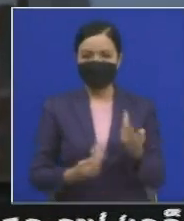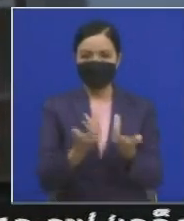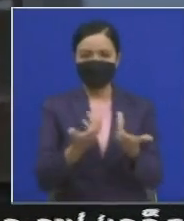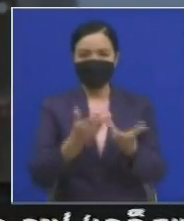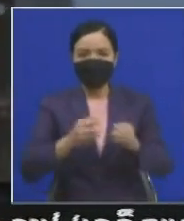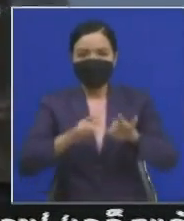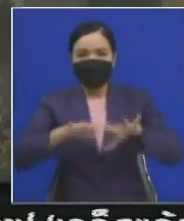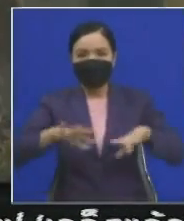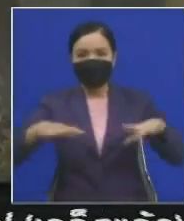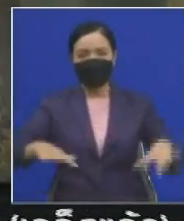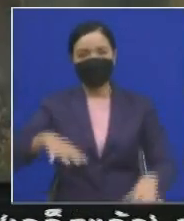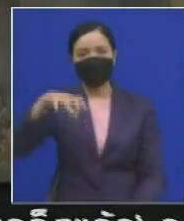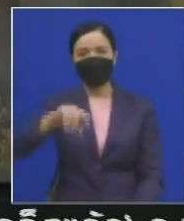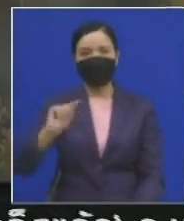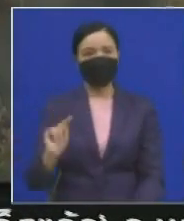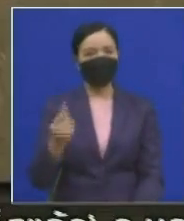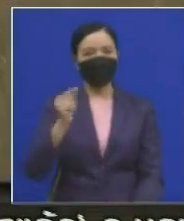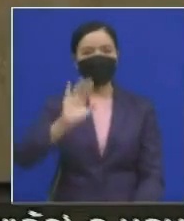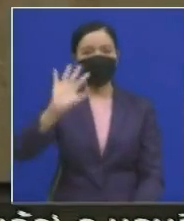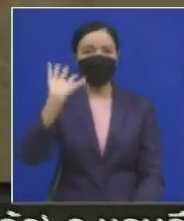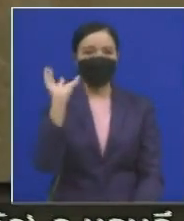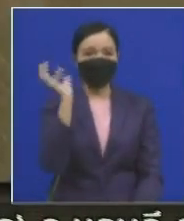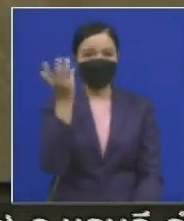แงเดียวใโลก